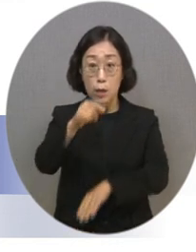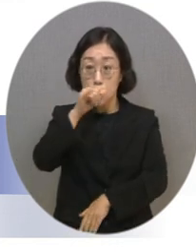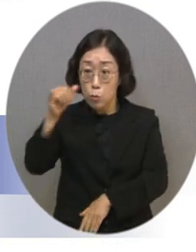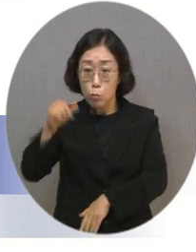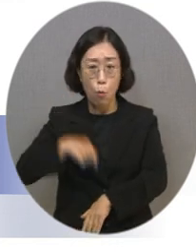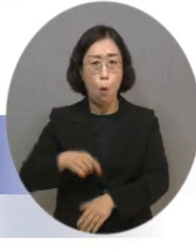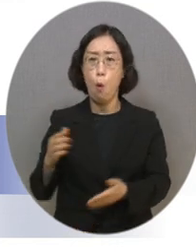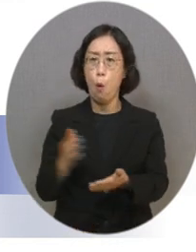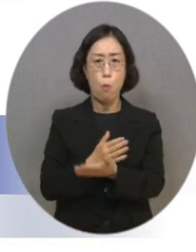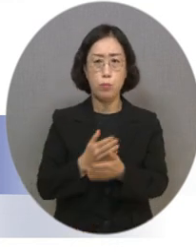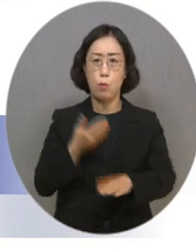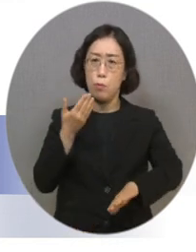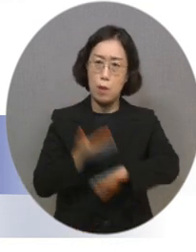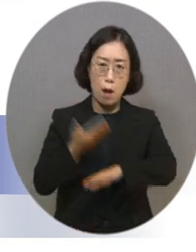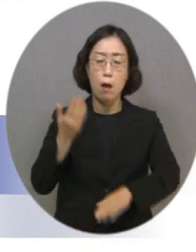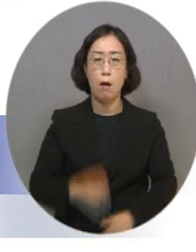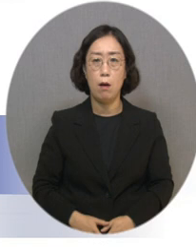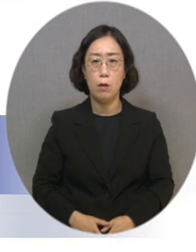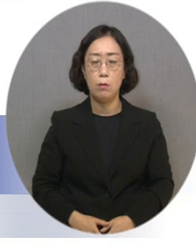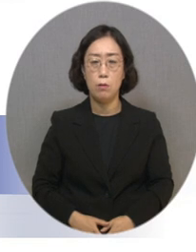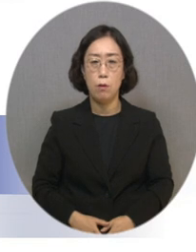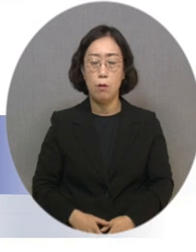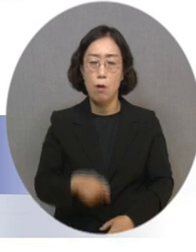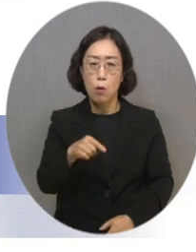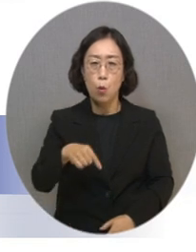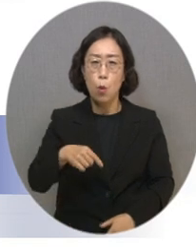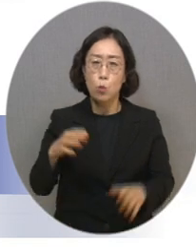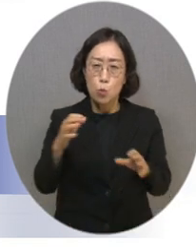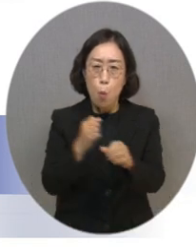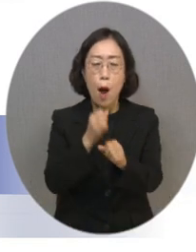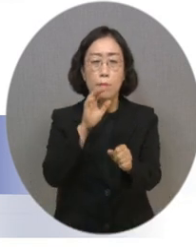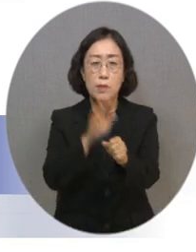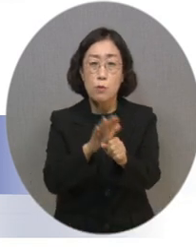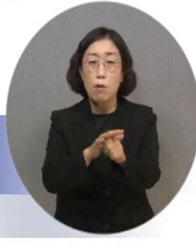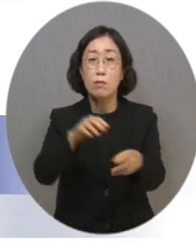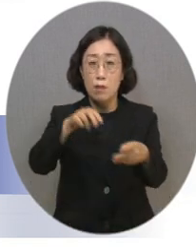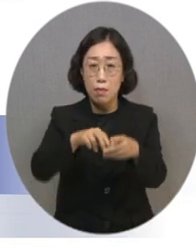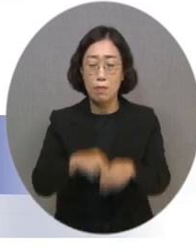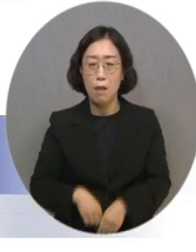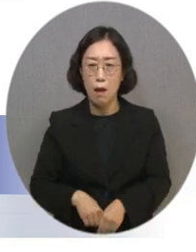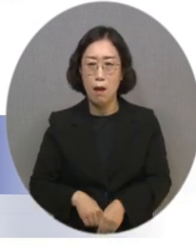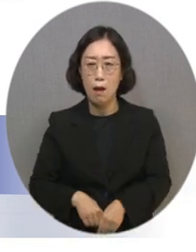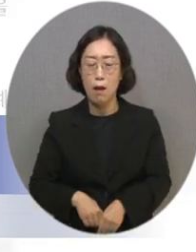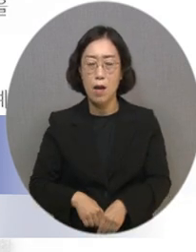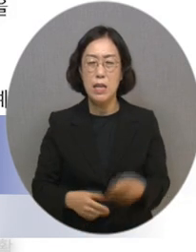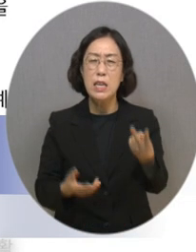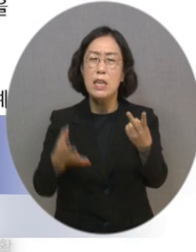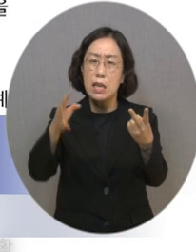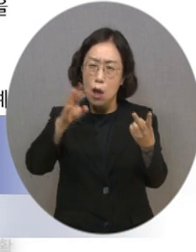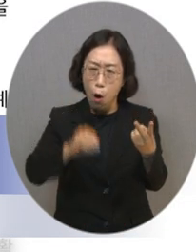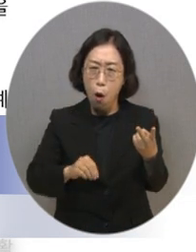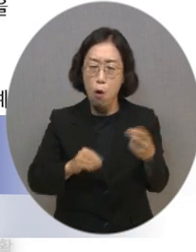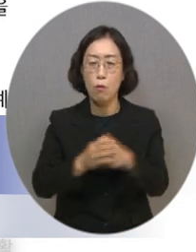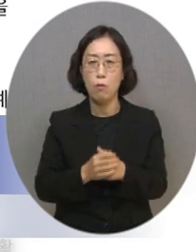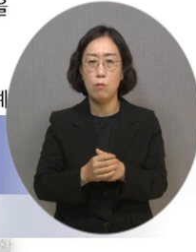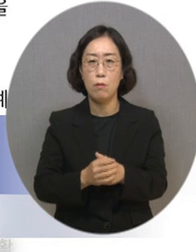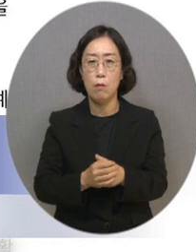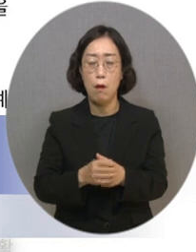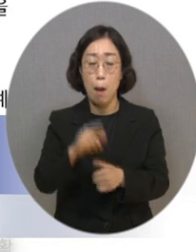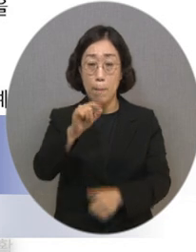되는데요 그나마 장행 기업 종합지원 센터가 자체적으로 2억 원의 예산을 꾸려 올해 기준